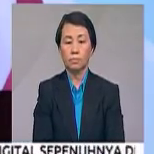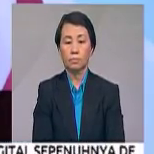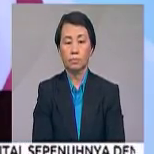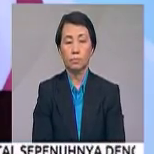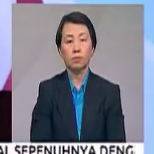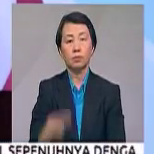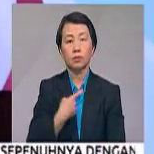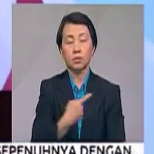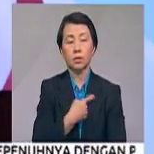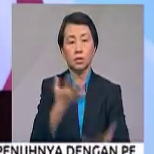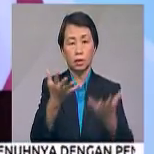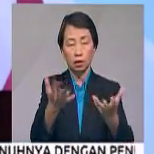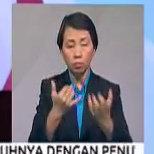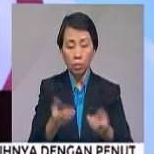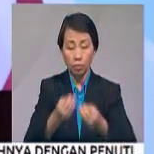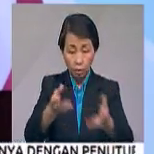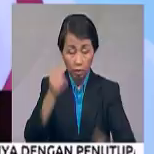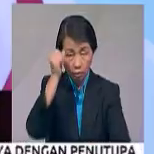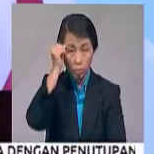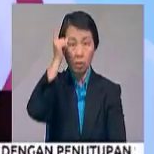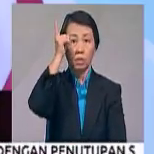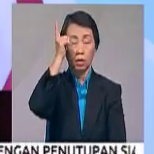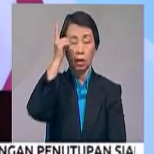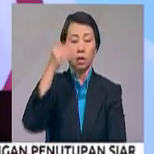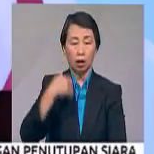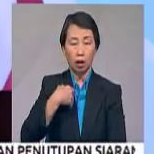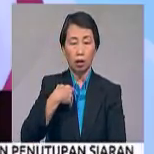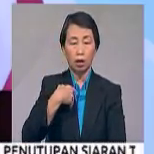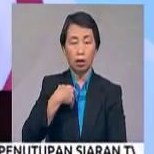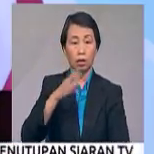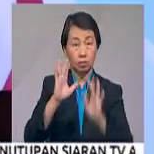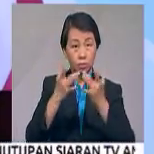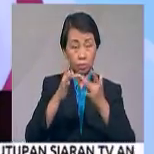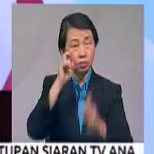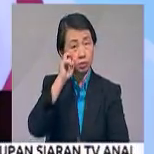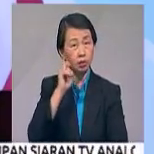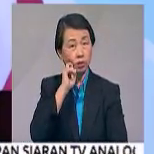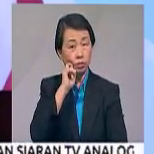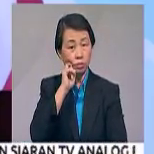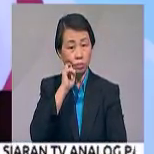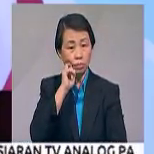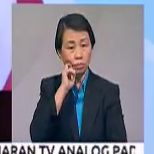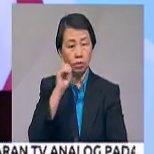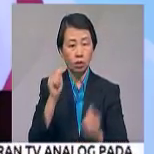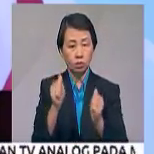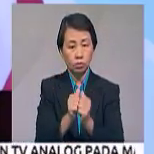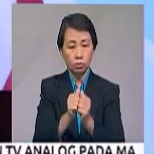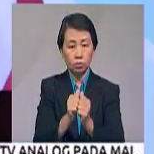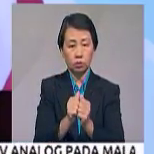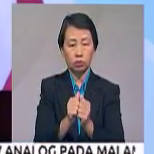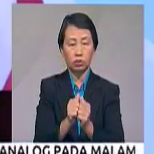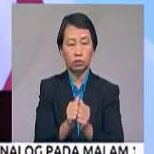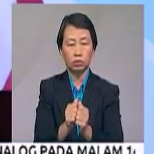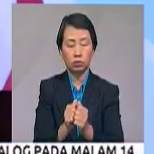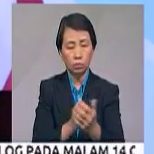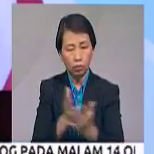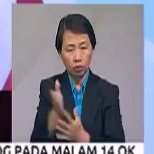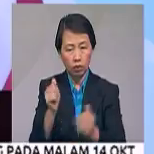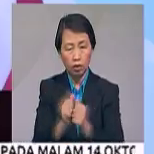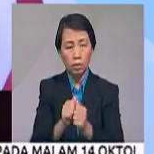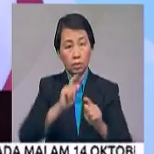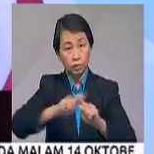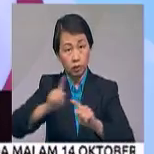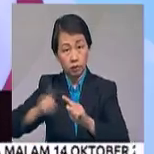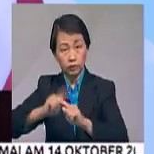Kita mahu tanamkan kesedaran wujudnya cyber sex grooming, penyantunan cyber melalui pelbagai